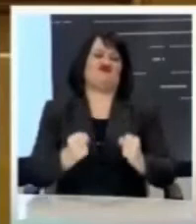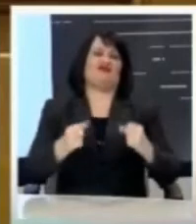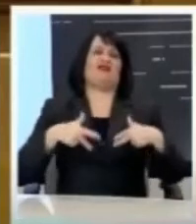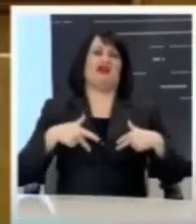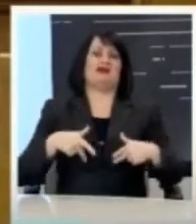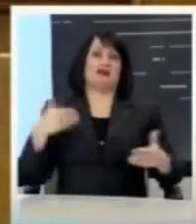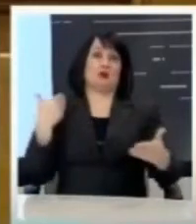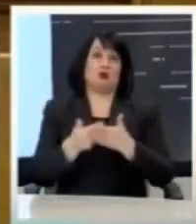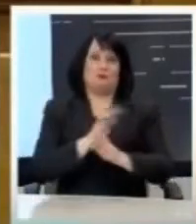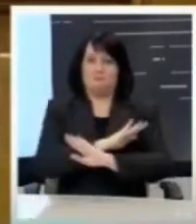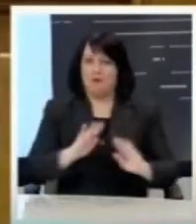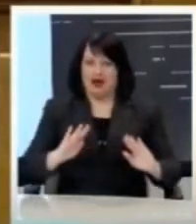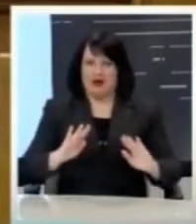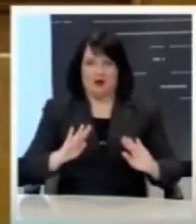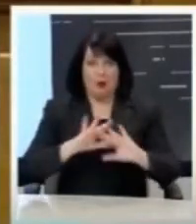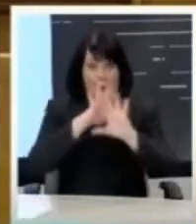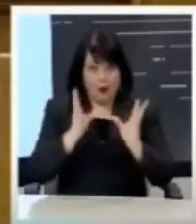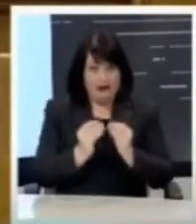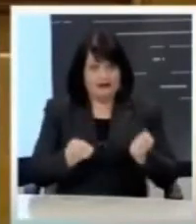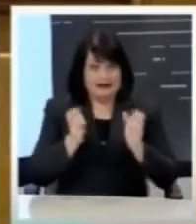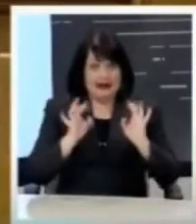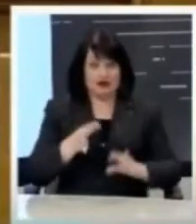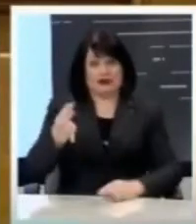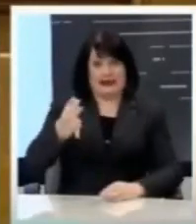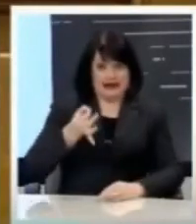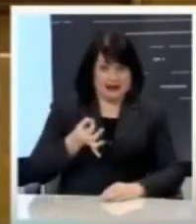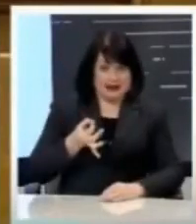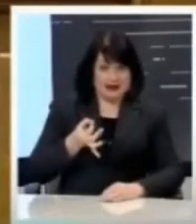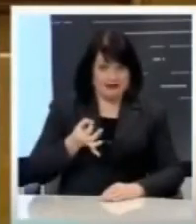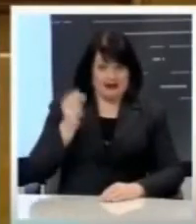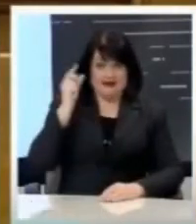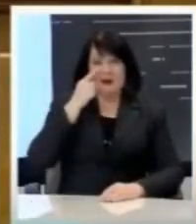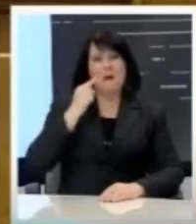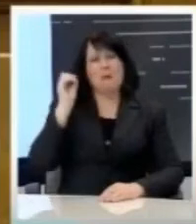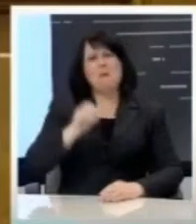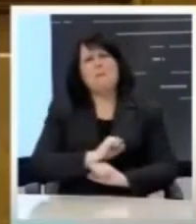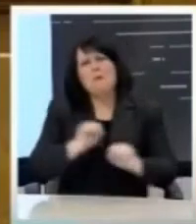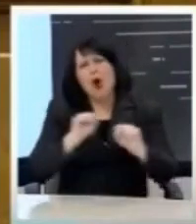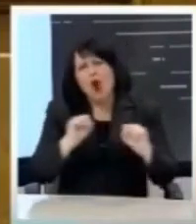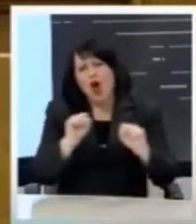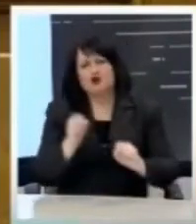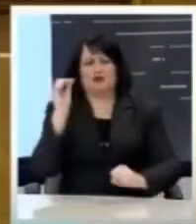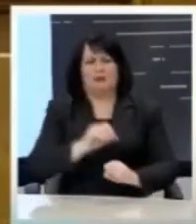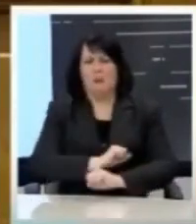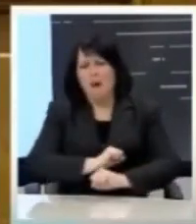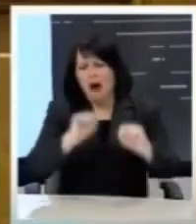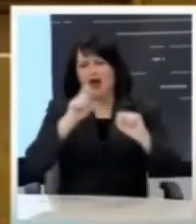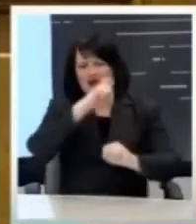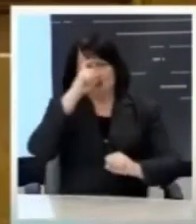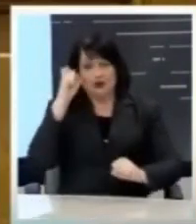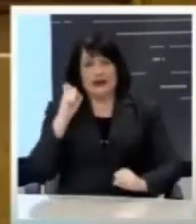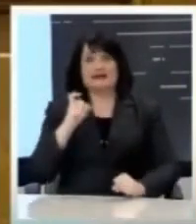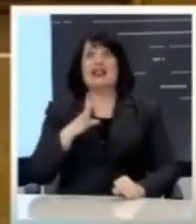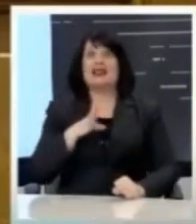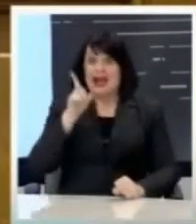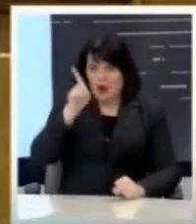τελείωσαν. Και μιας και αναφερθήκατε λοιπόν εσείς στις μολότοφς, στις δυσκολίες, εγώ θέλω να πάτε εσείς